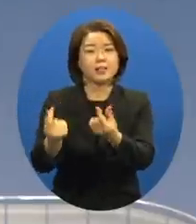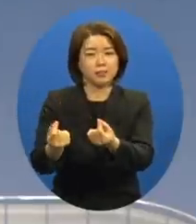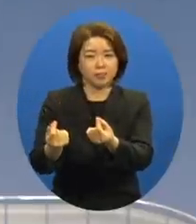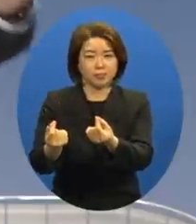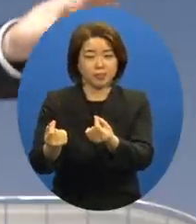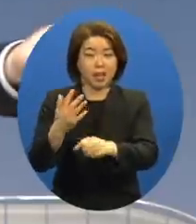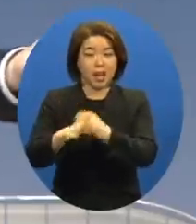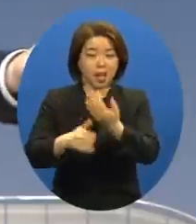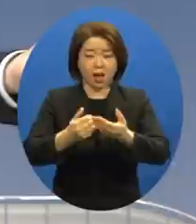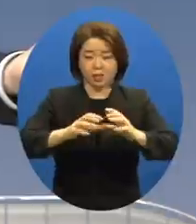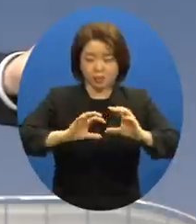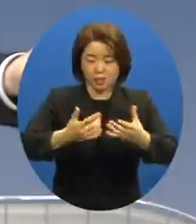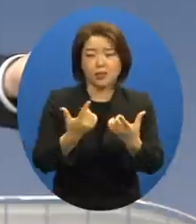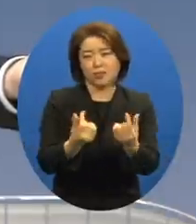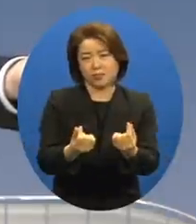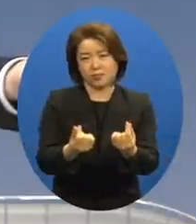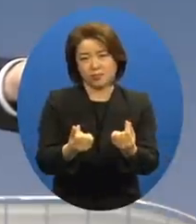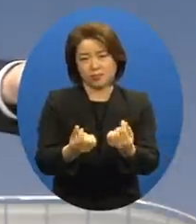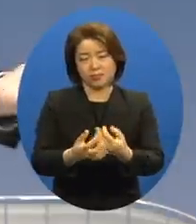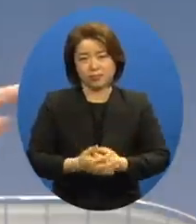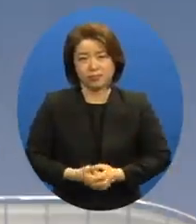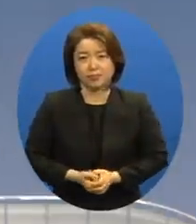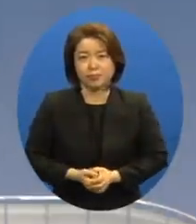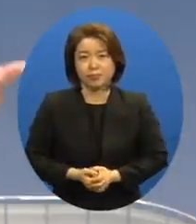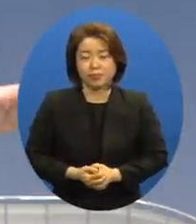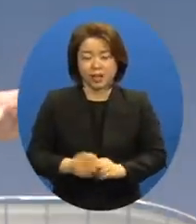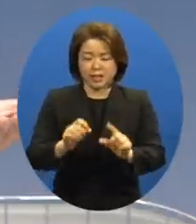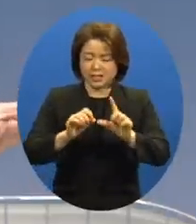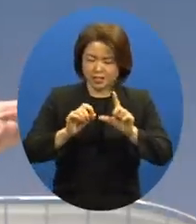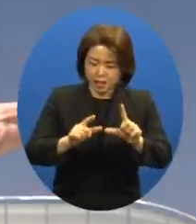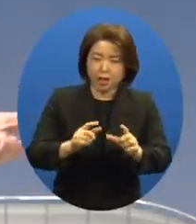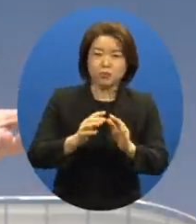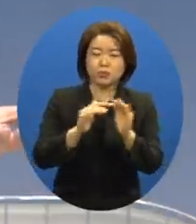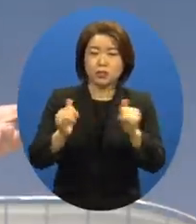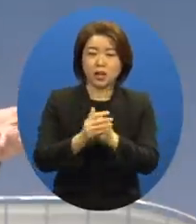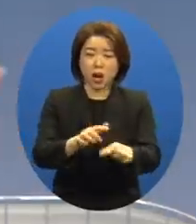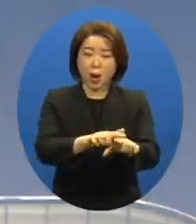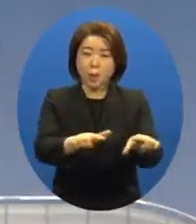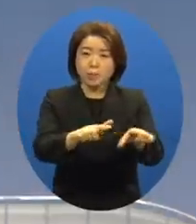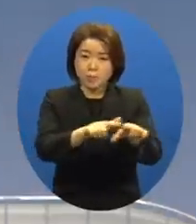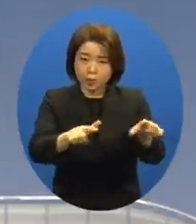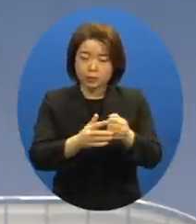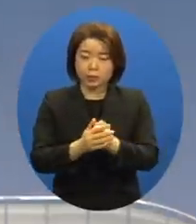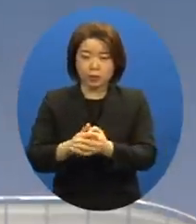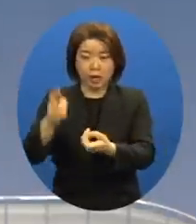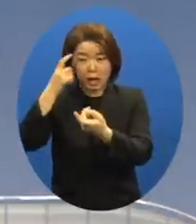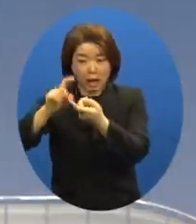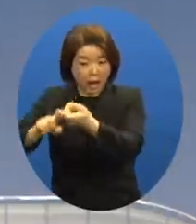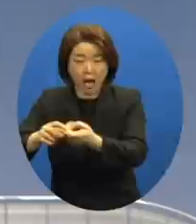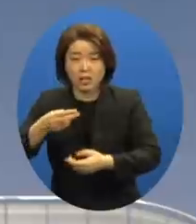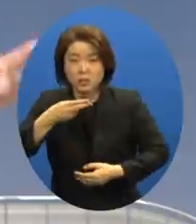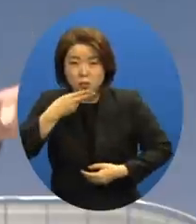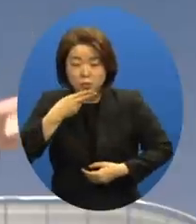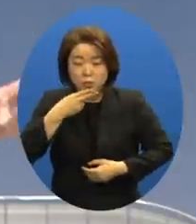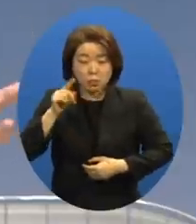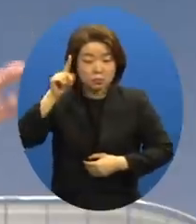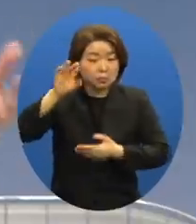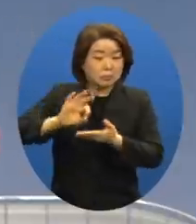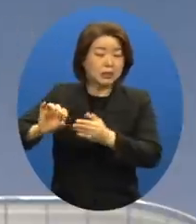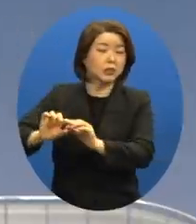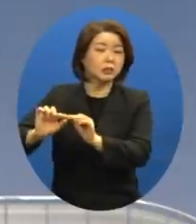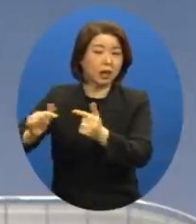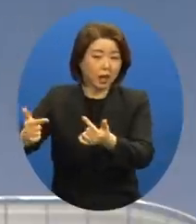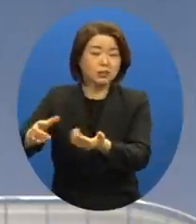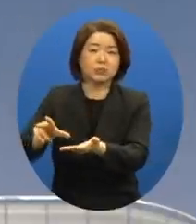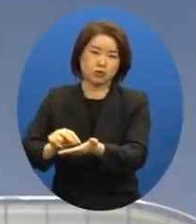하나님의 나라가 그랬죠 대부분의 사람들이 평소에는 관심도 가지도 않고 신경도 쓰지도 않고